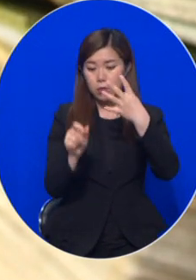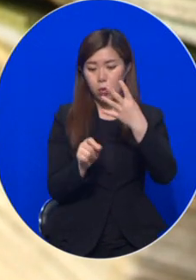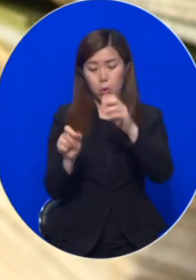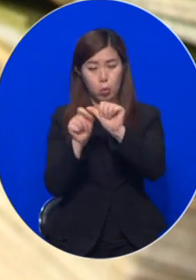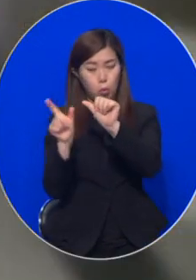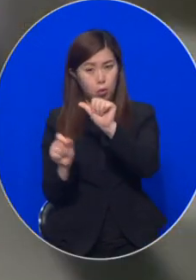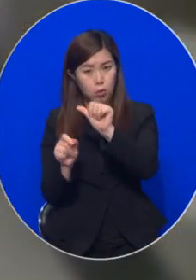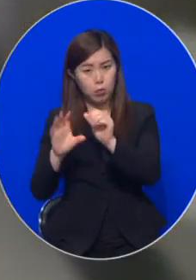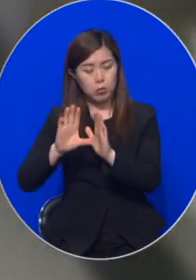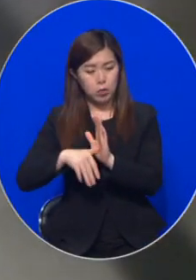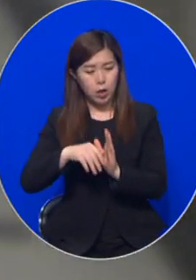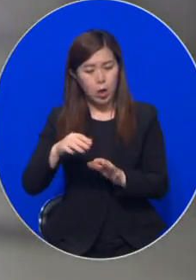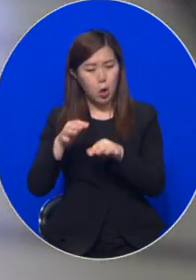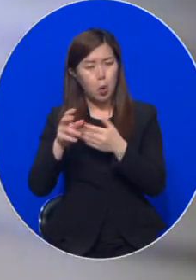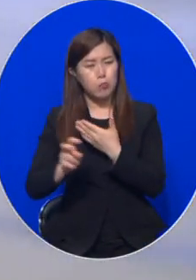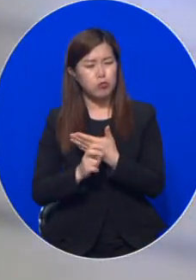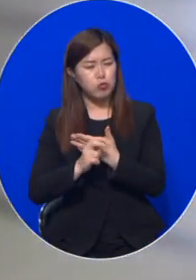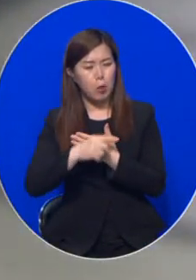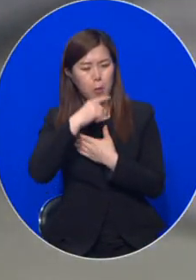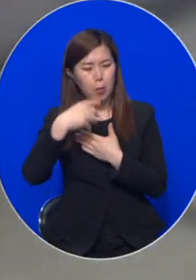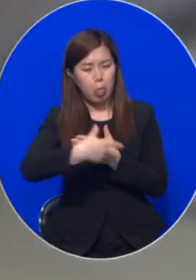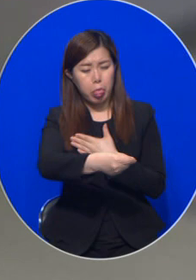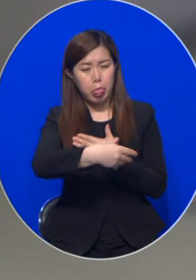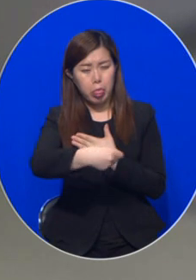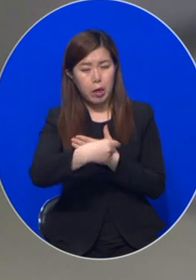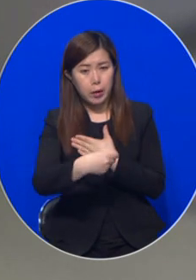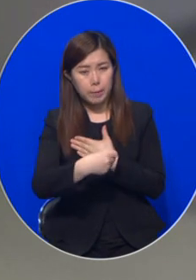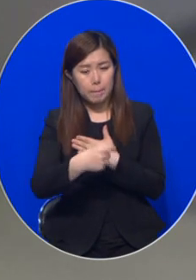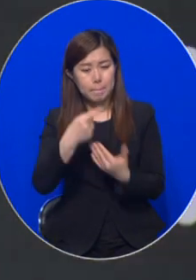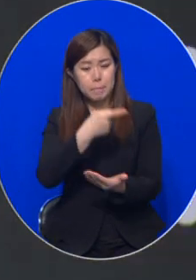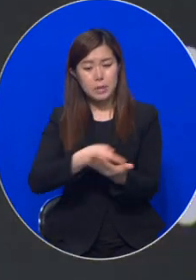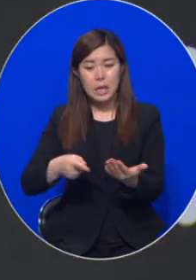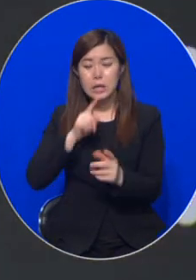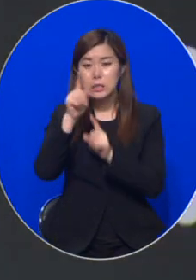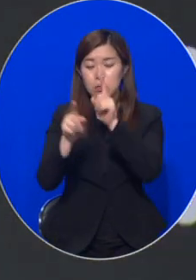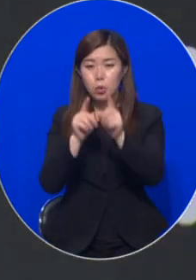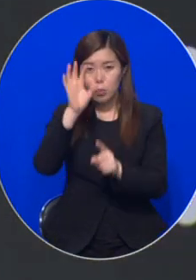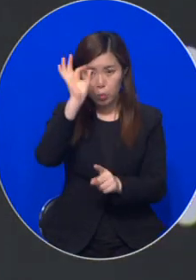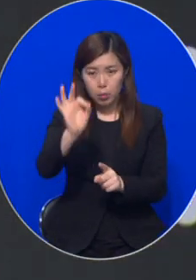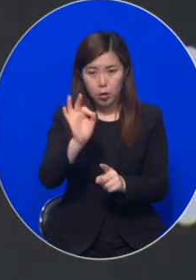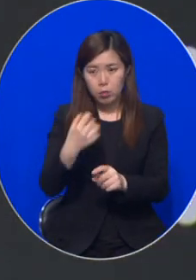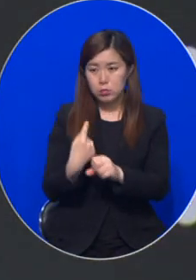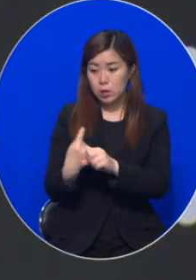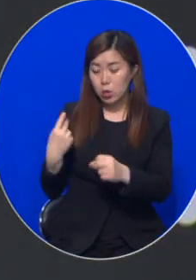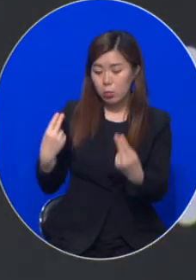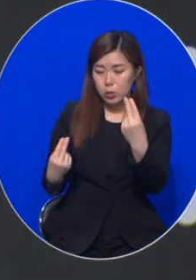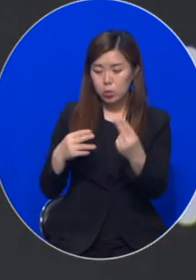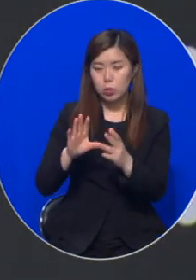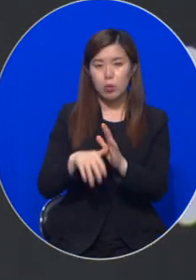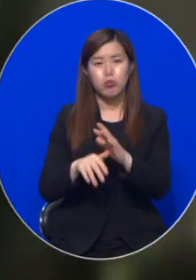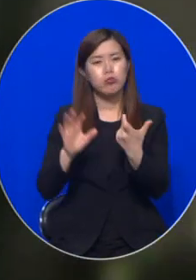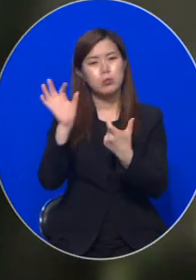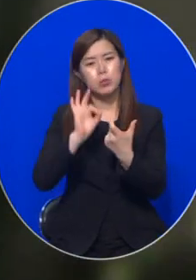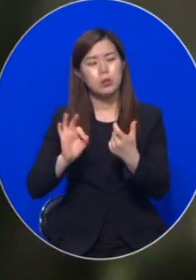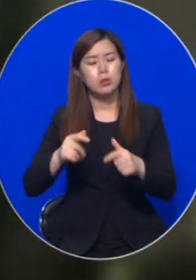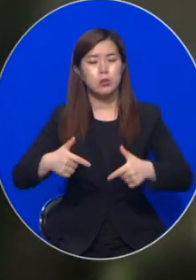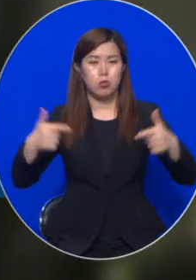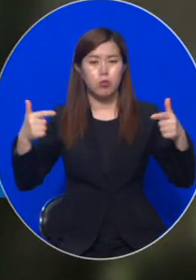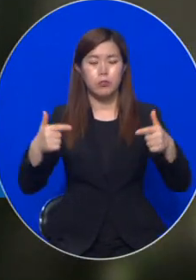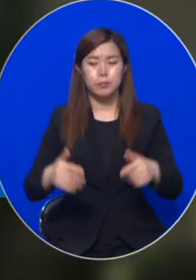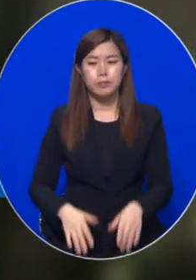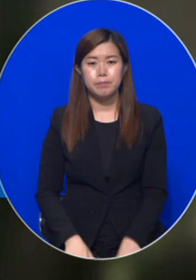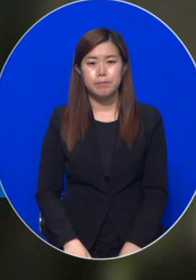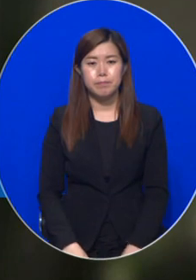하루 평균 불법 사금융 피해 신고 또는 제보 건수를 보면 작년 대비 약 60%가 늘었습니다. 이에